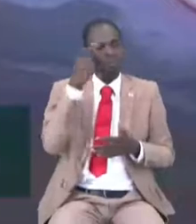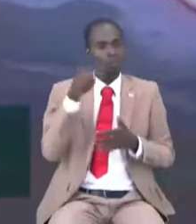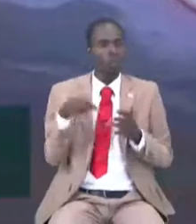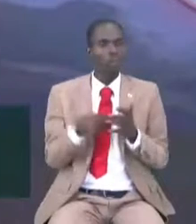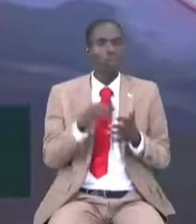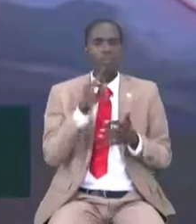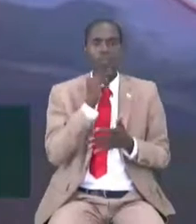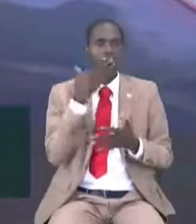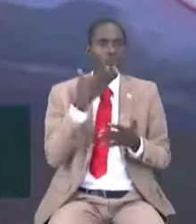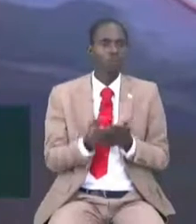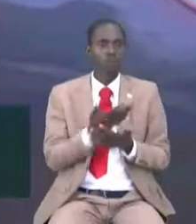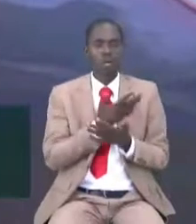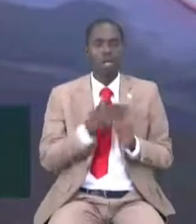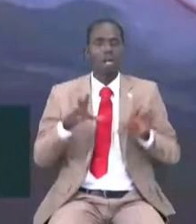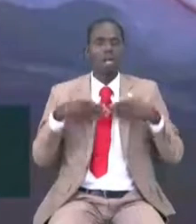verset.